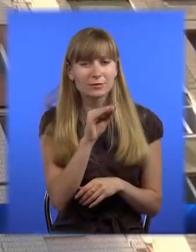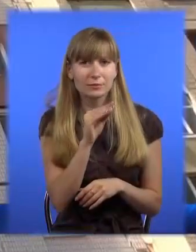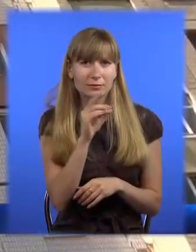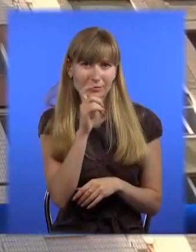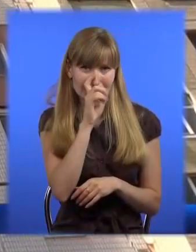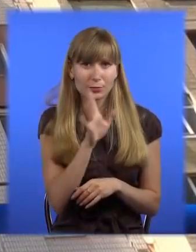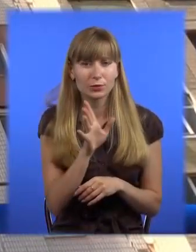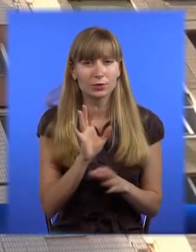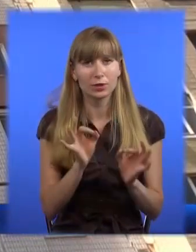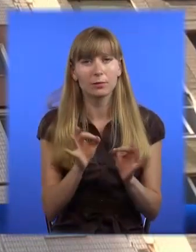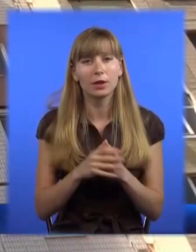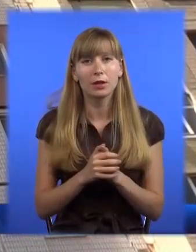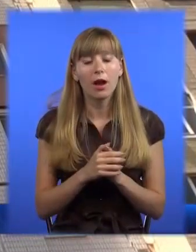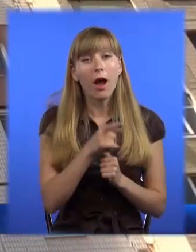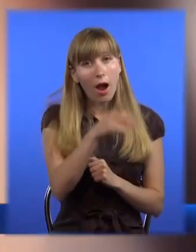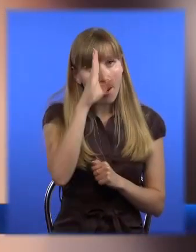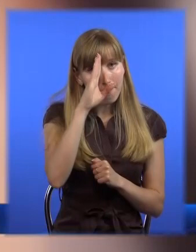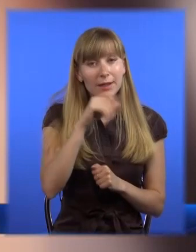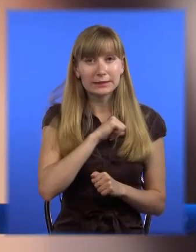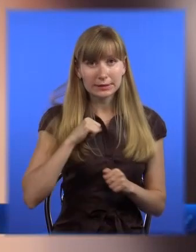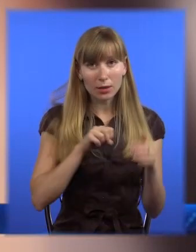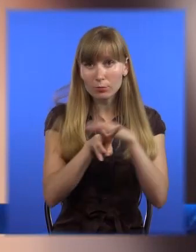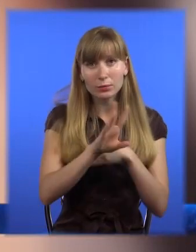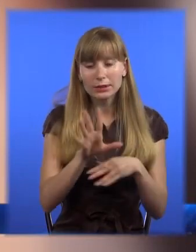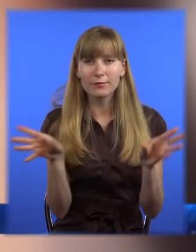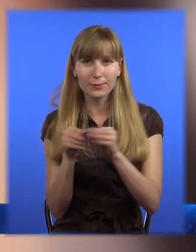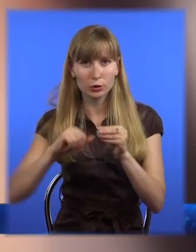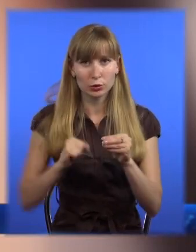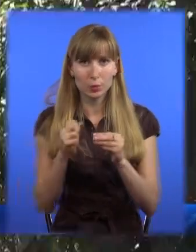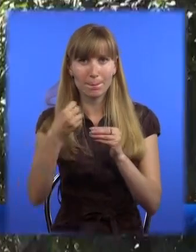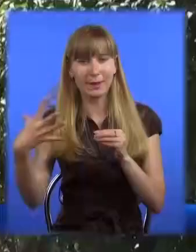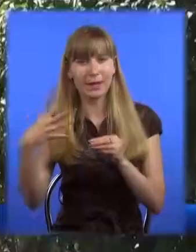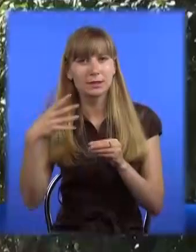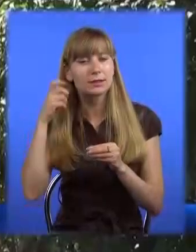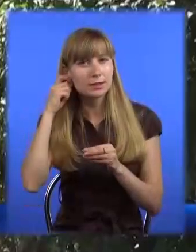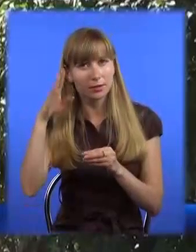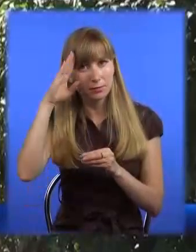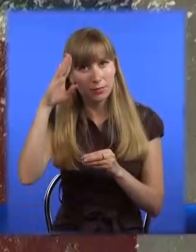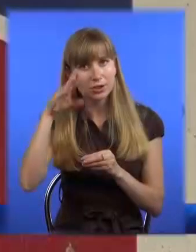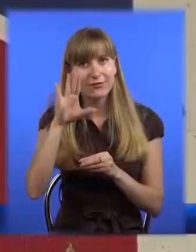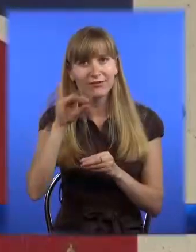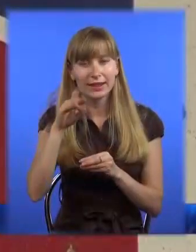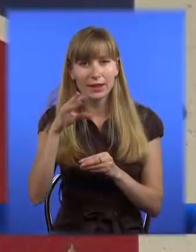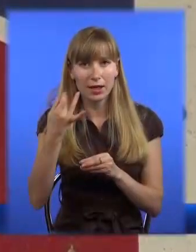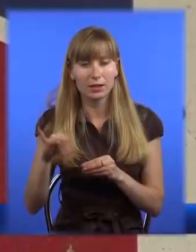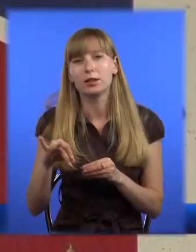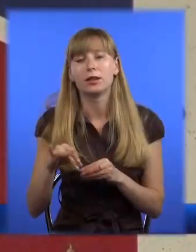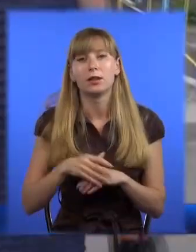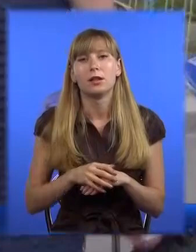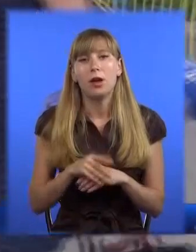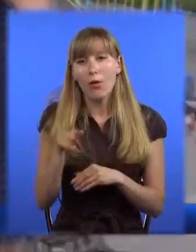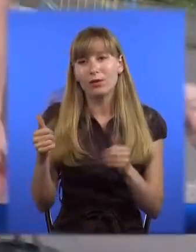нормально. Хлопець втік на один, а разом з товаришем 15-річним Віталієм. Той проживає неподалік, по вулиці